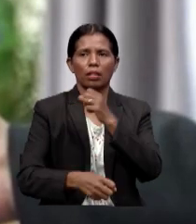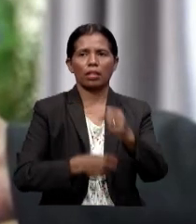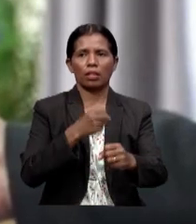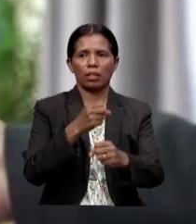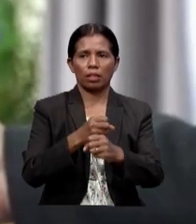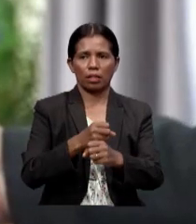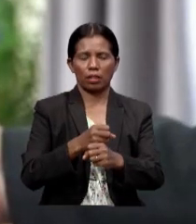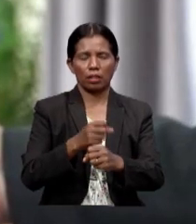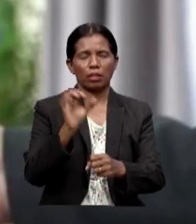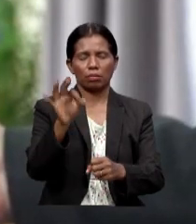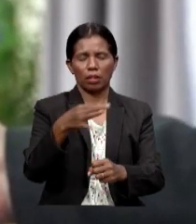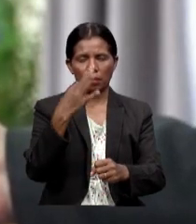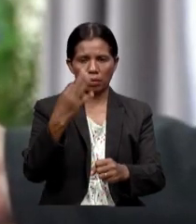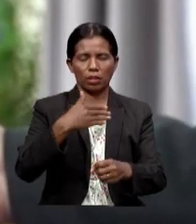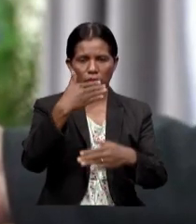resin sia tuir malo.